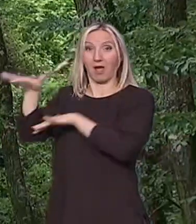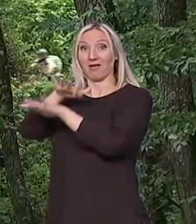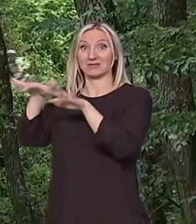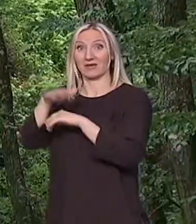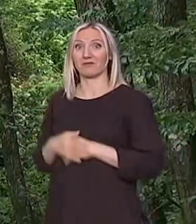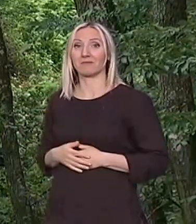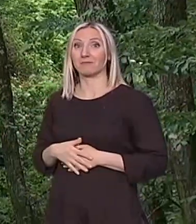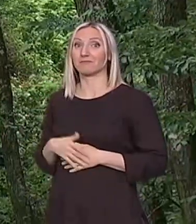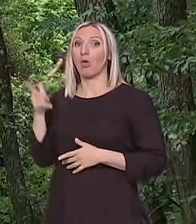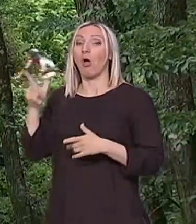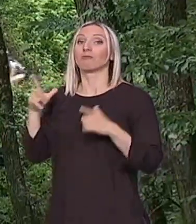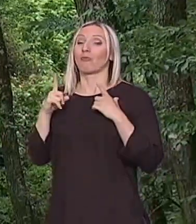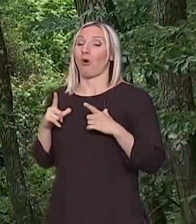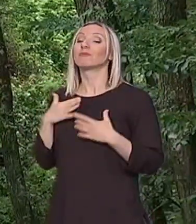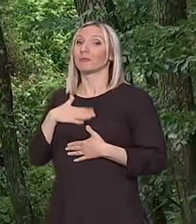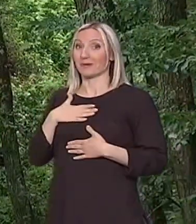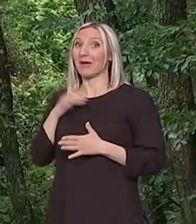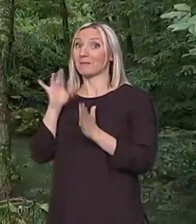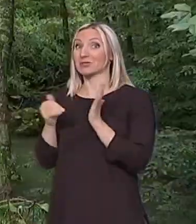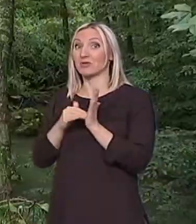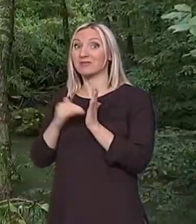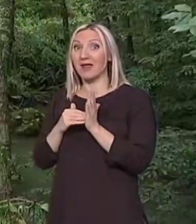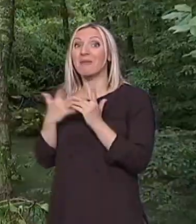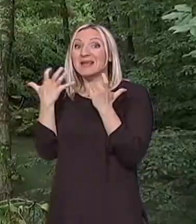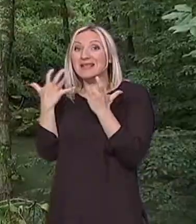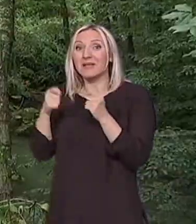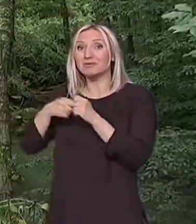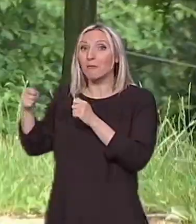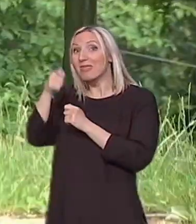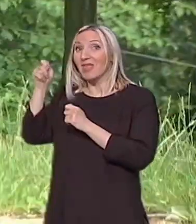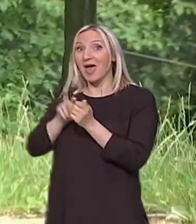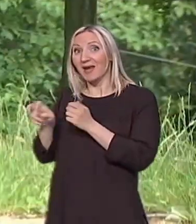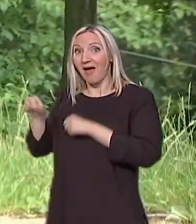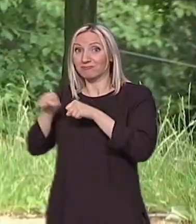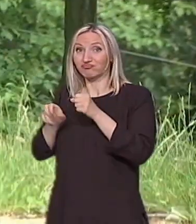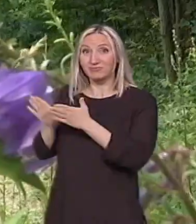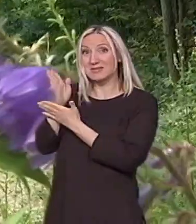Odmor prija. Vrlo brzo se treba popeti na gotovo 700 metara nadmorske visine.